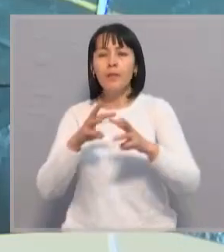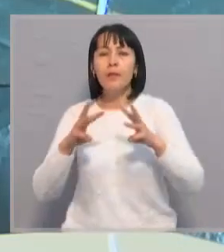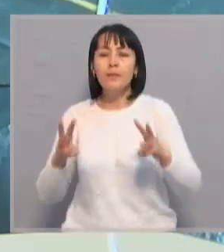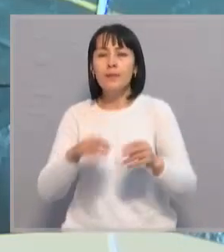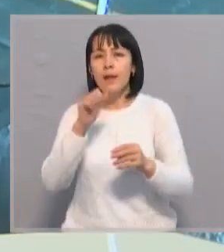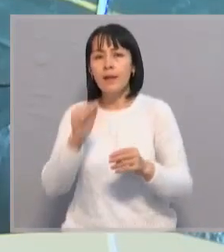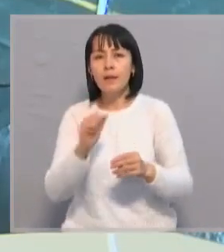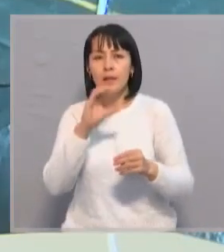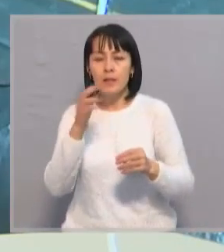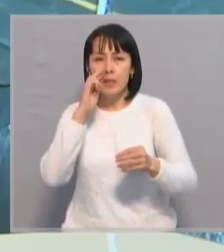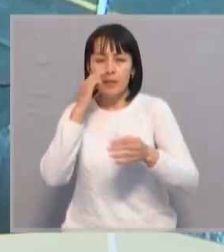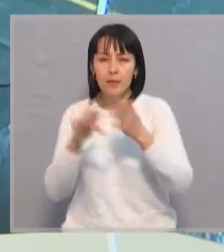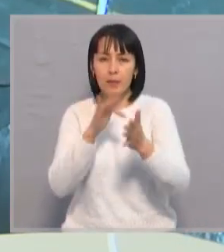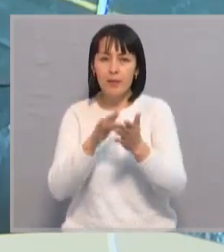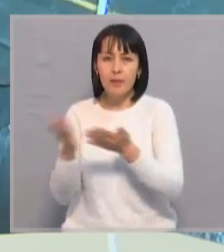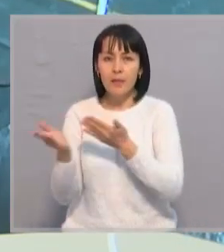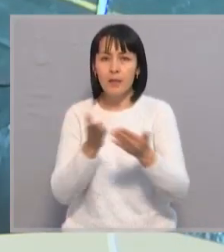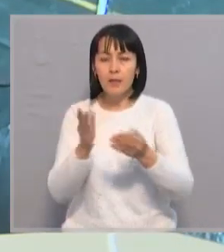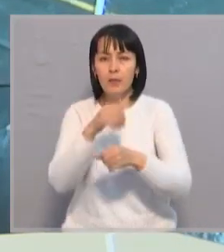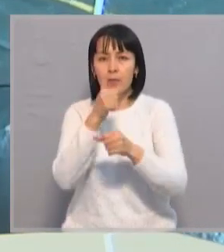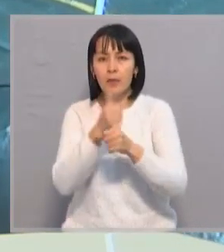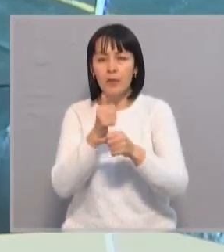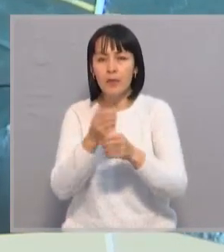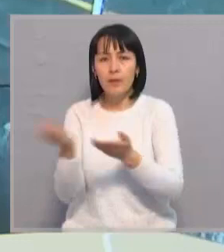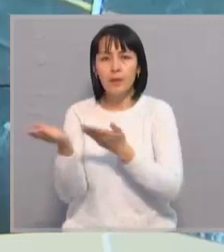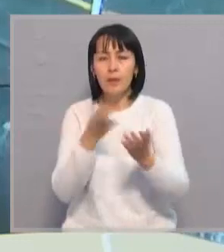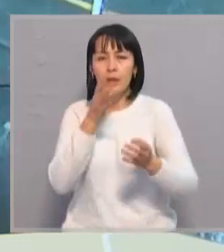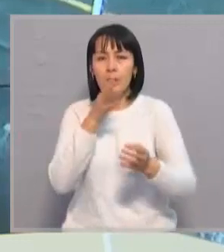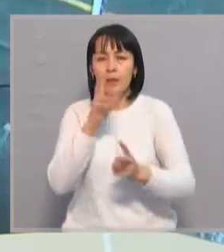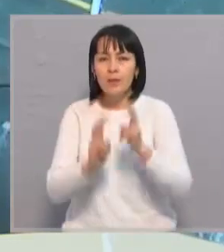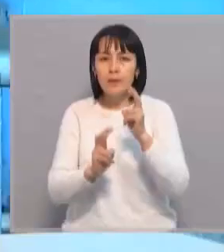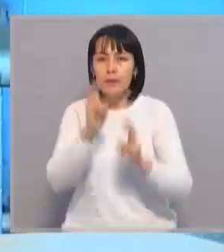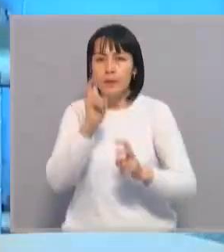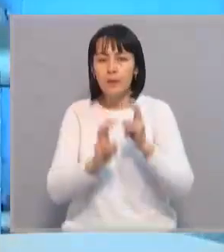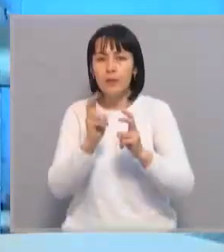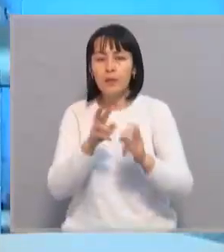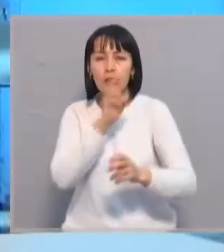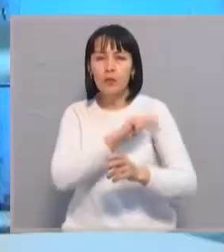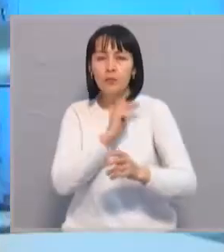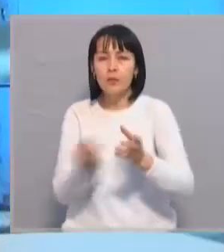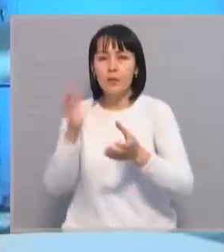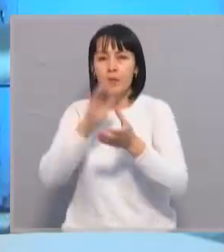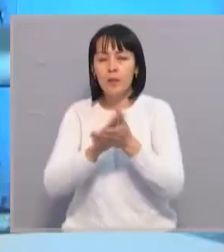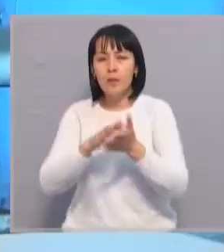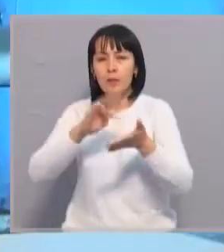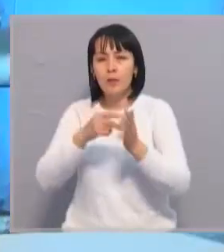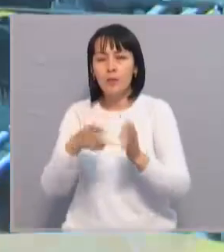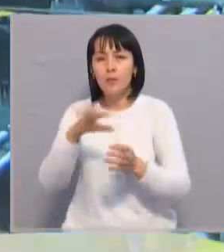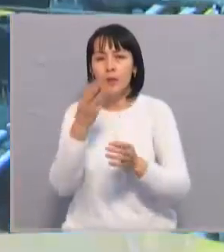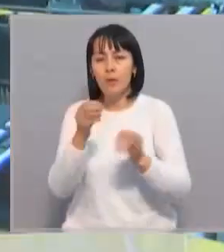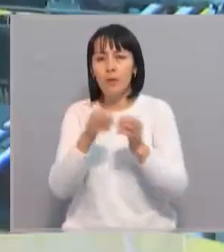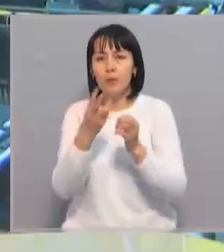Премьер-министр Алихан Смайлов Шымкентке келді. Үкімет басшысы іссапар аясында Стандарт Стел кезет зауытының жұмысымен танысты. Жобаның жалпы